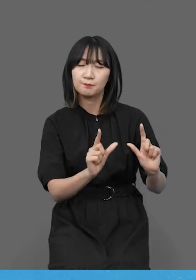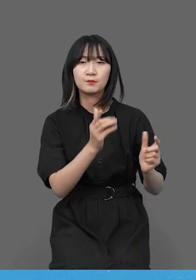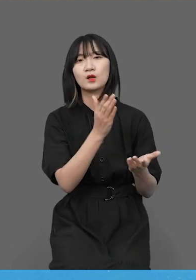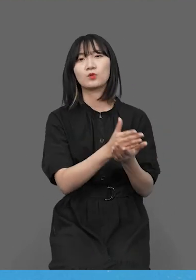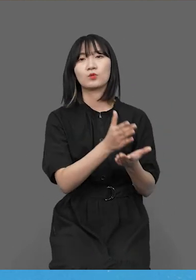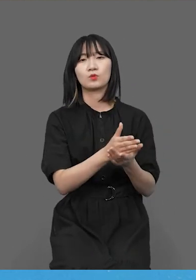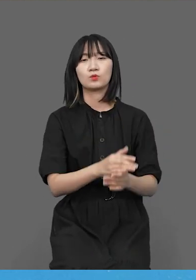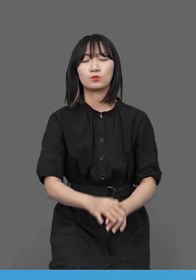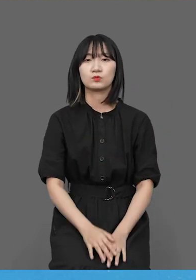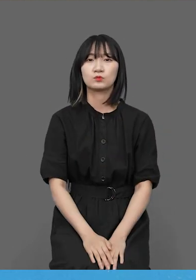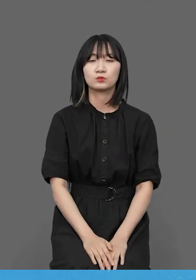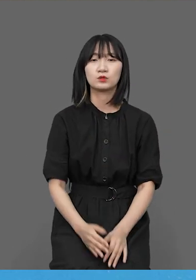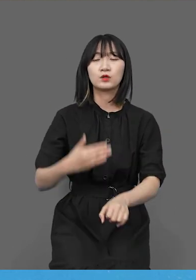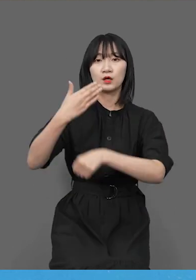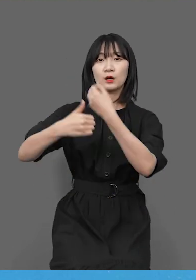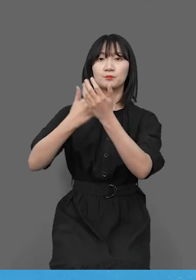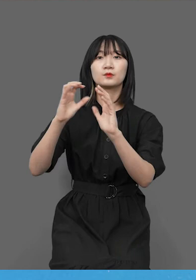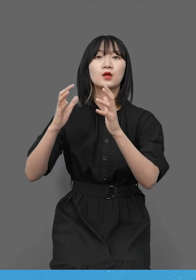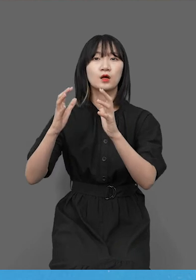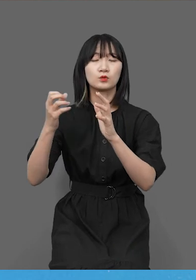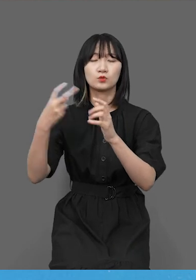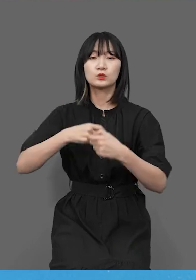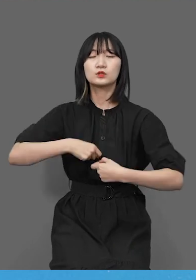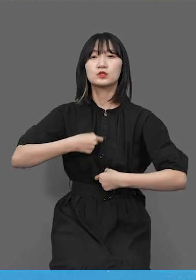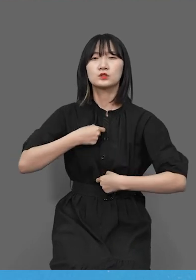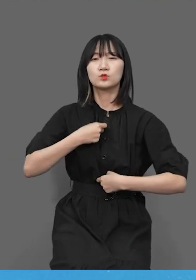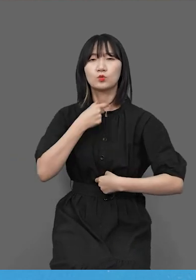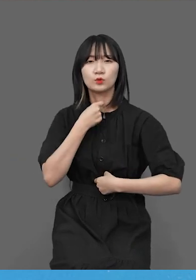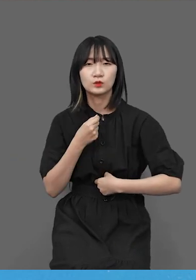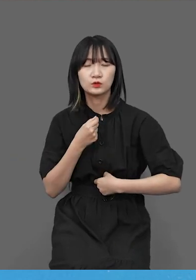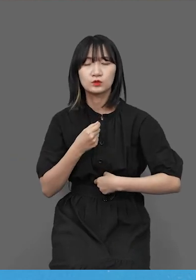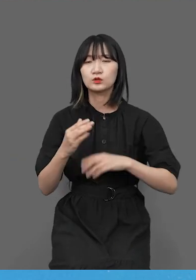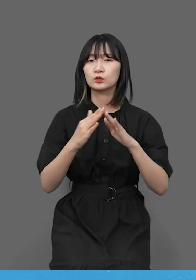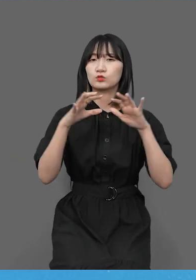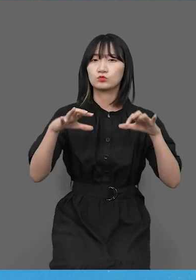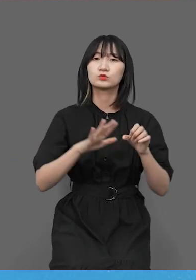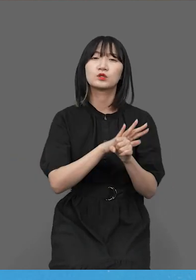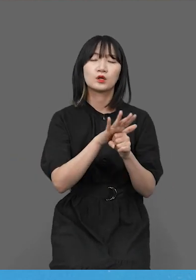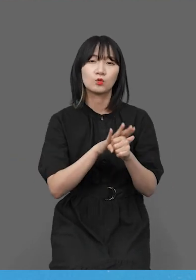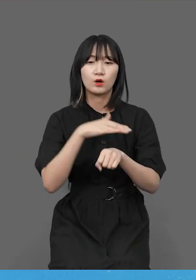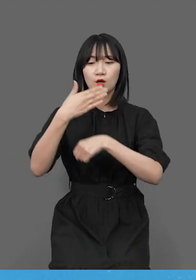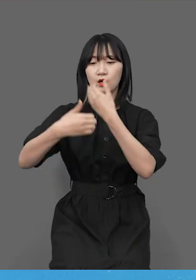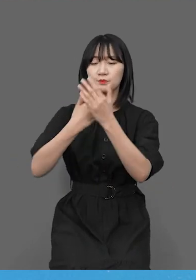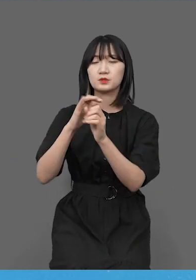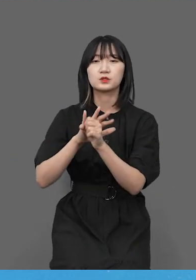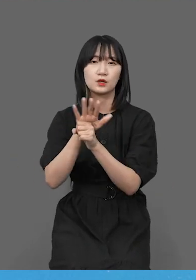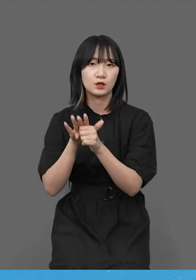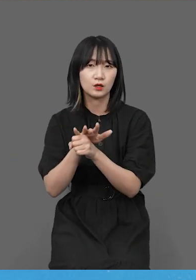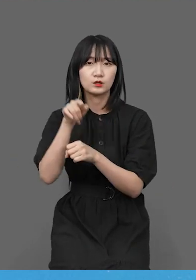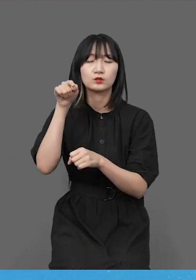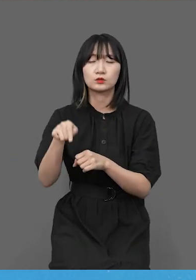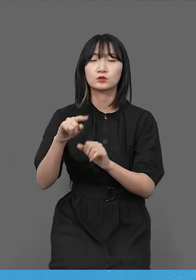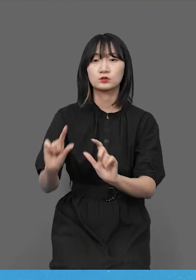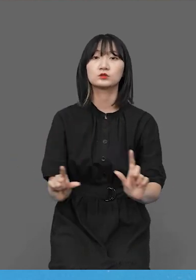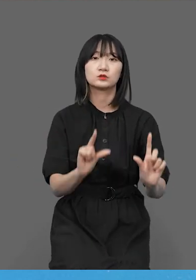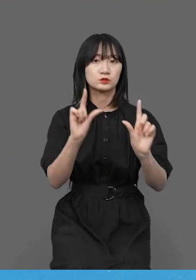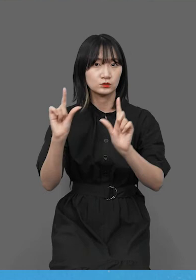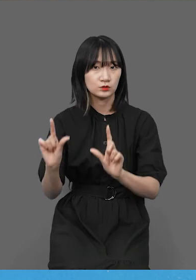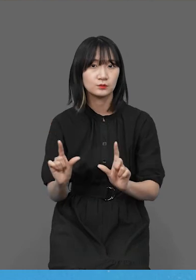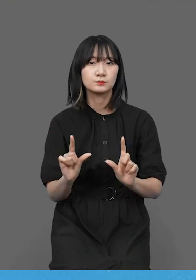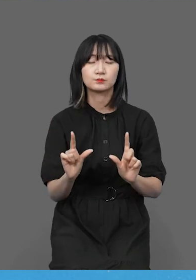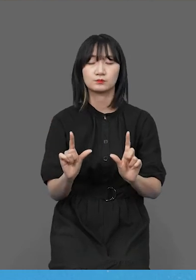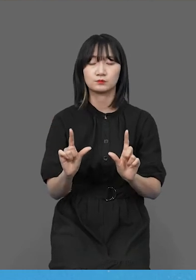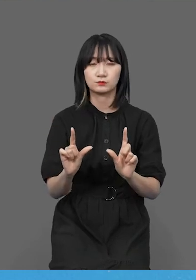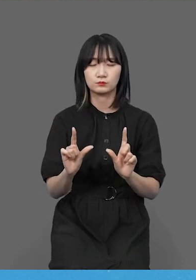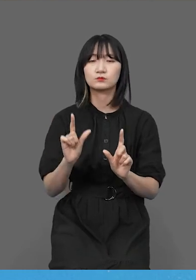아니라 하나님 나라와 그 의를 구하는, 정말 이웃을 사랑하고 하나님을 사랑하는 그런 삶을 살라고 우리